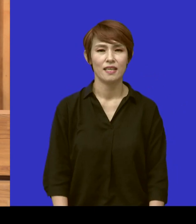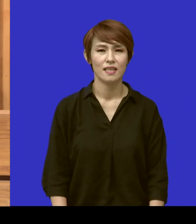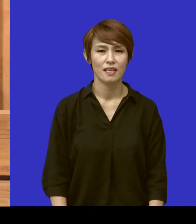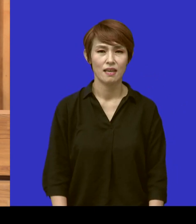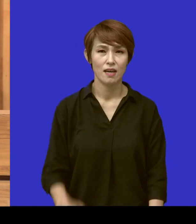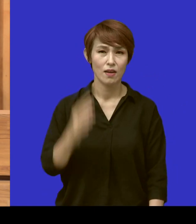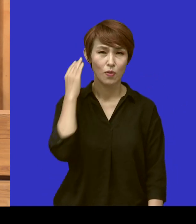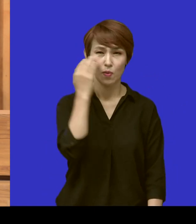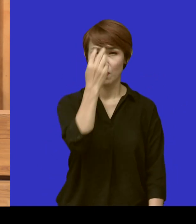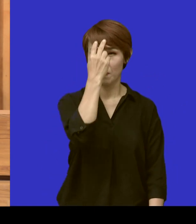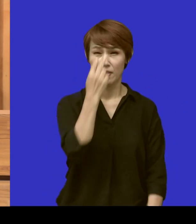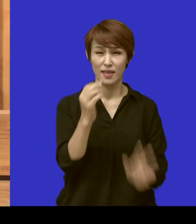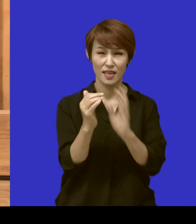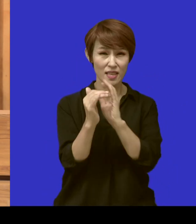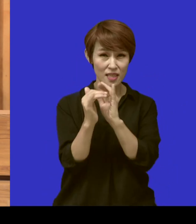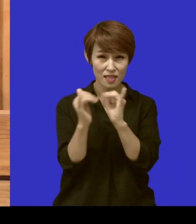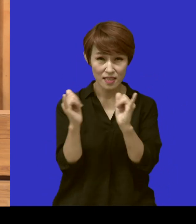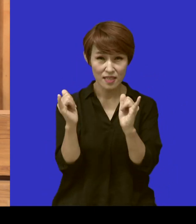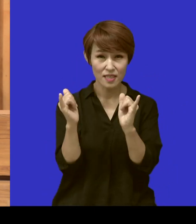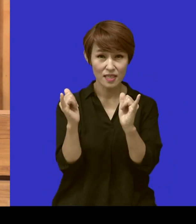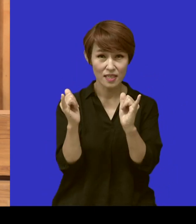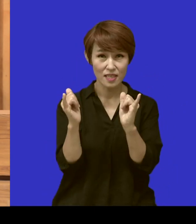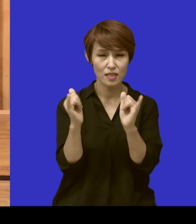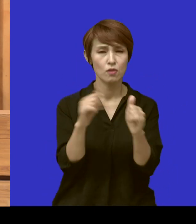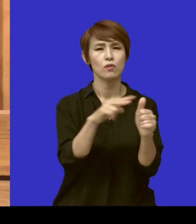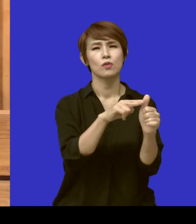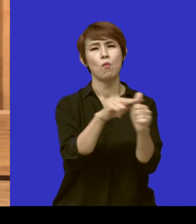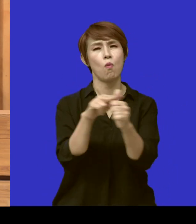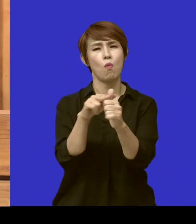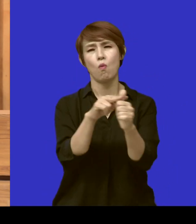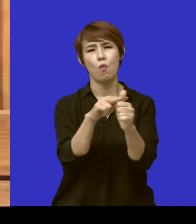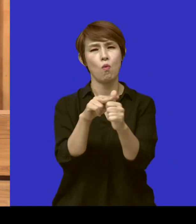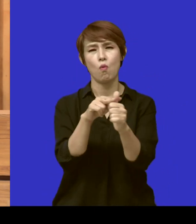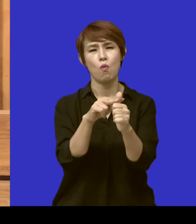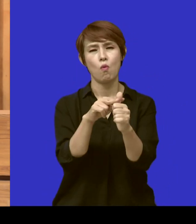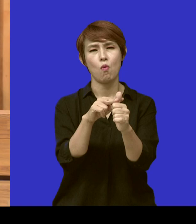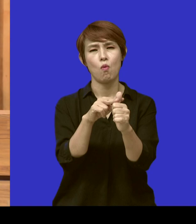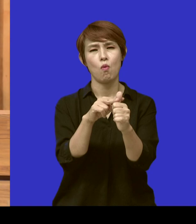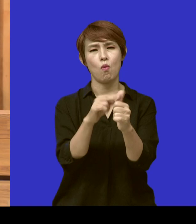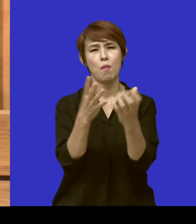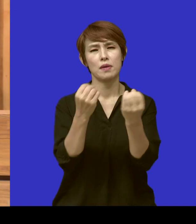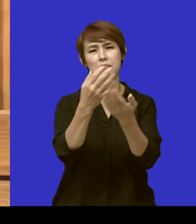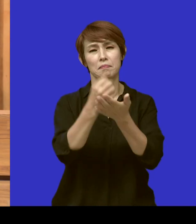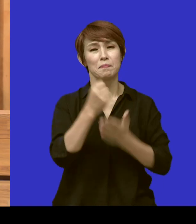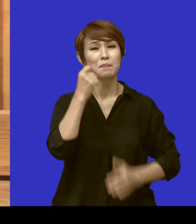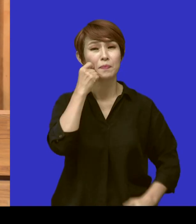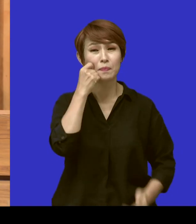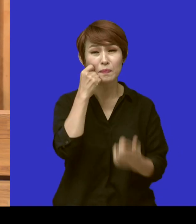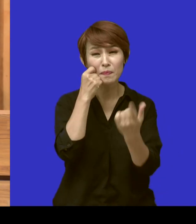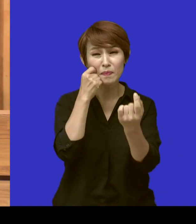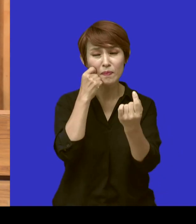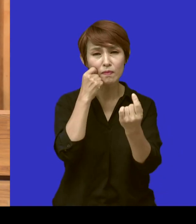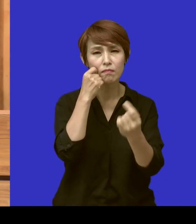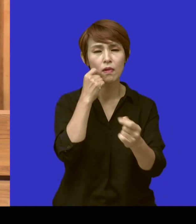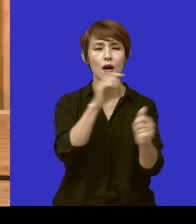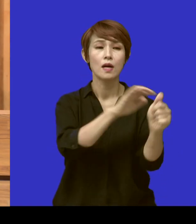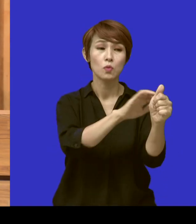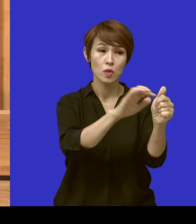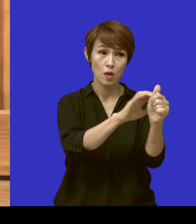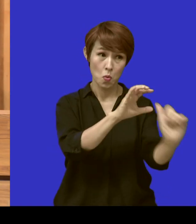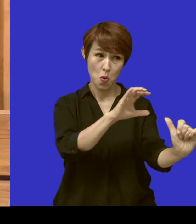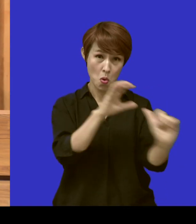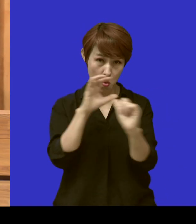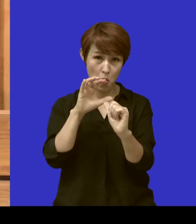아무래도 농맹인들은 아무래도 그 정보에서 뒤처질 수밖에 없는 상황이니까 저 한 손해를 통해서